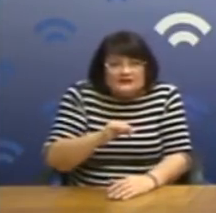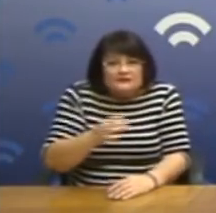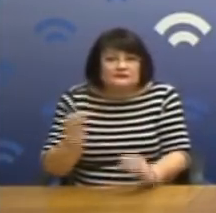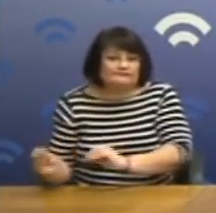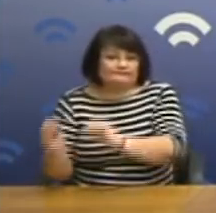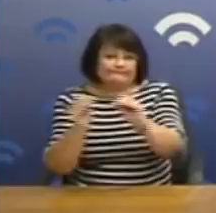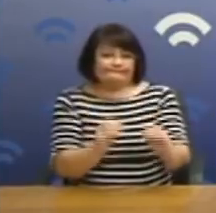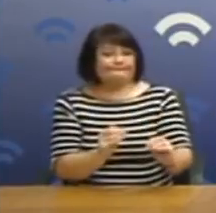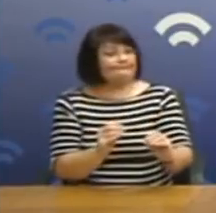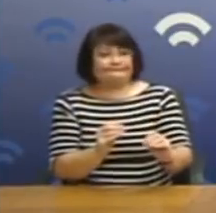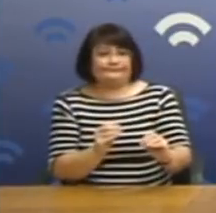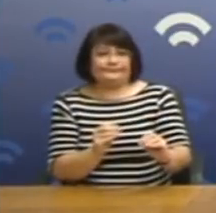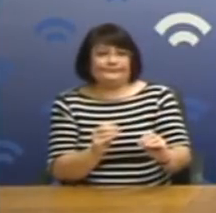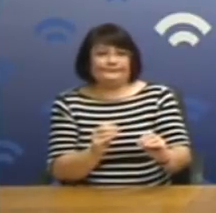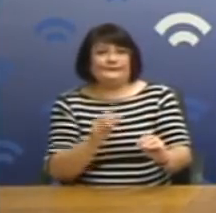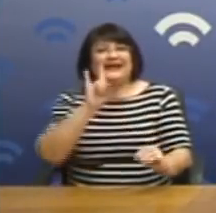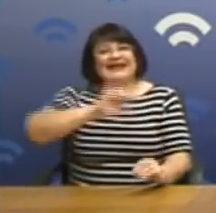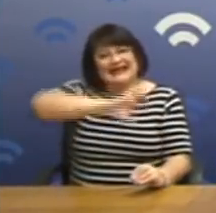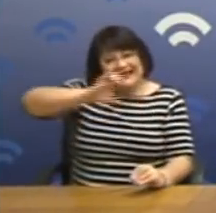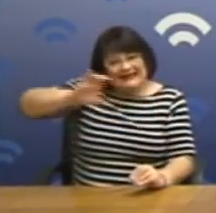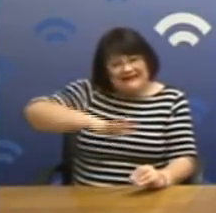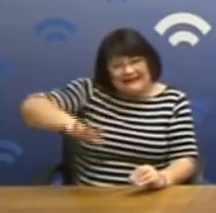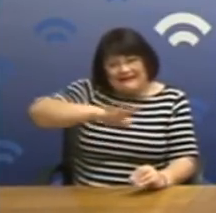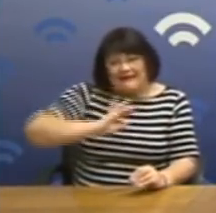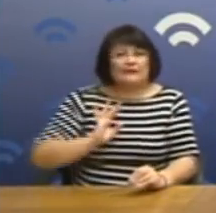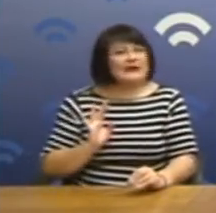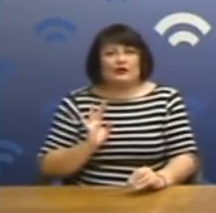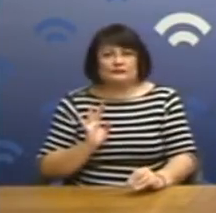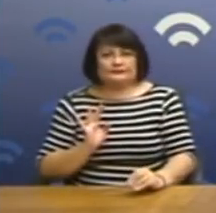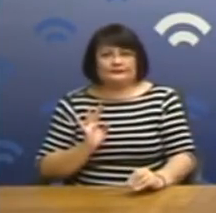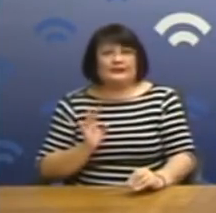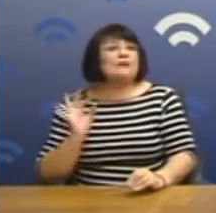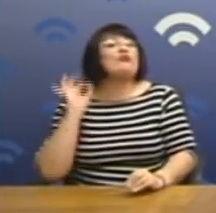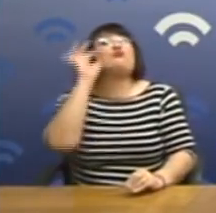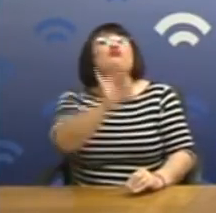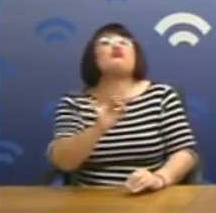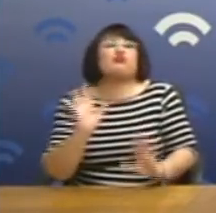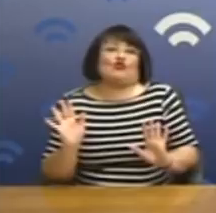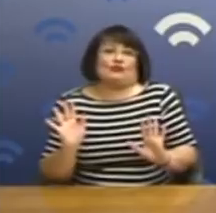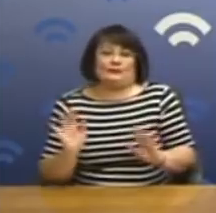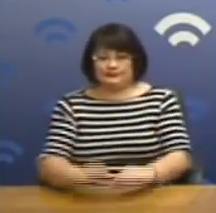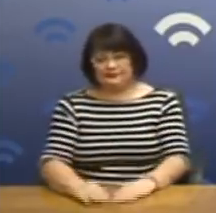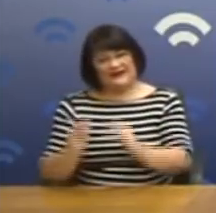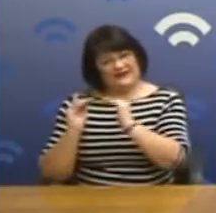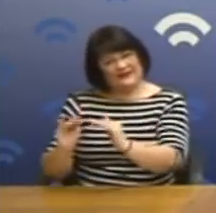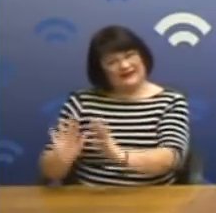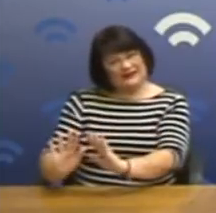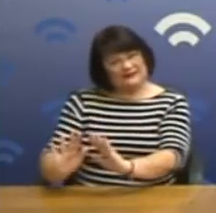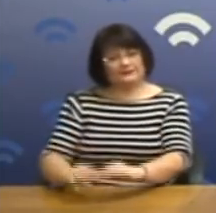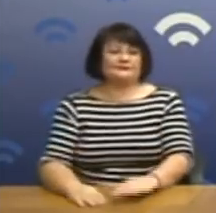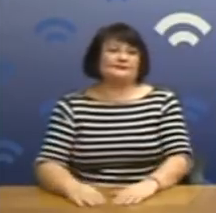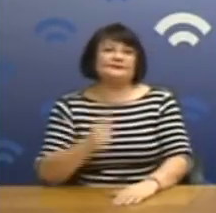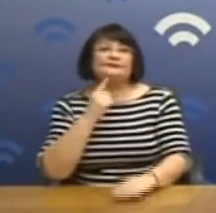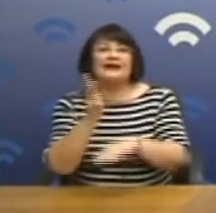στην υπηρετική Ελλάδα και τελικά βέβαια από εκεί στον τόπο προορισμού τους. Διατηρείται το λεγόμενο